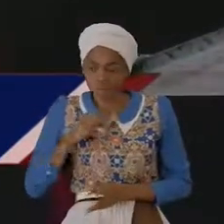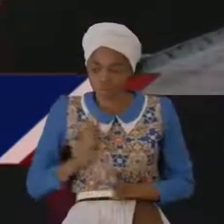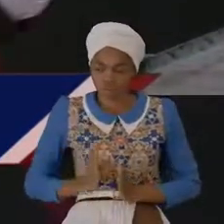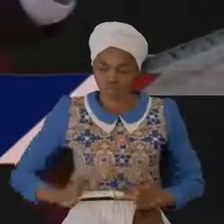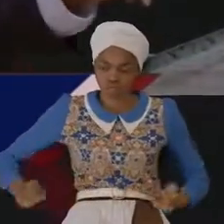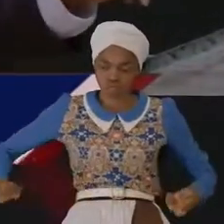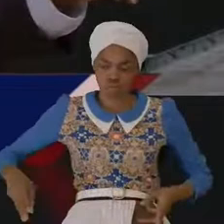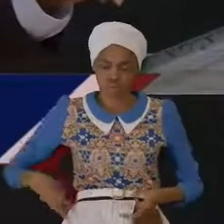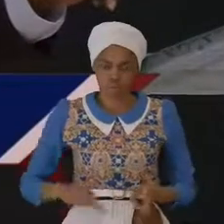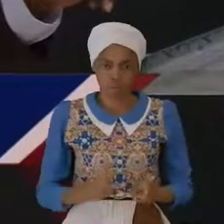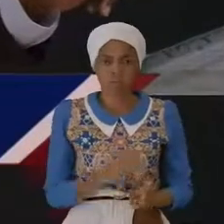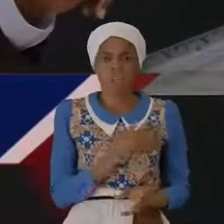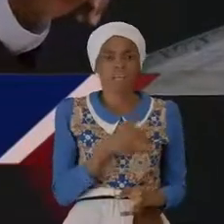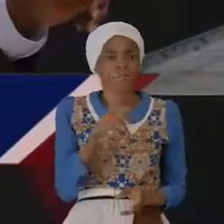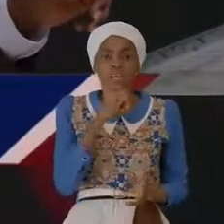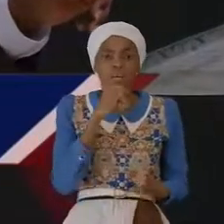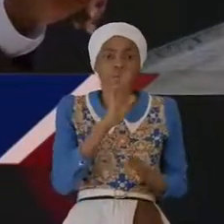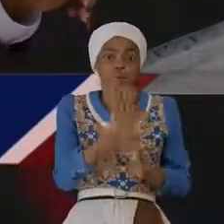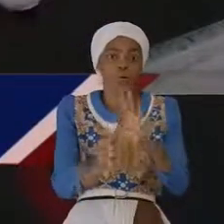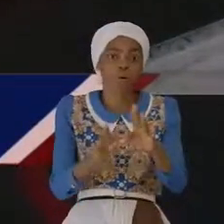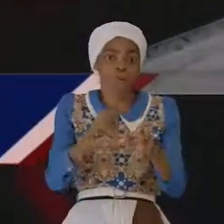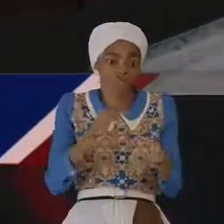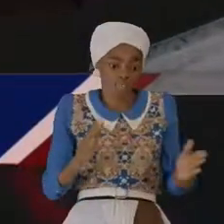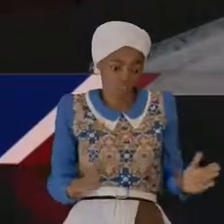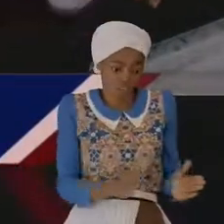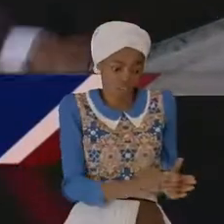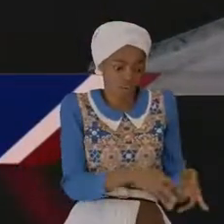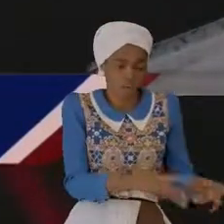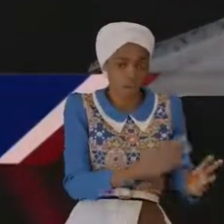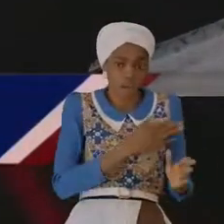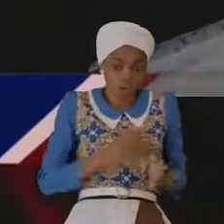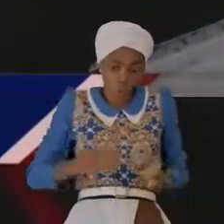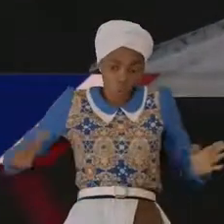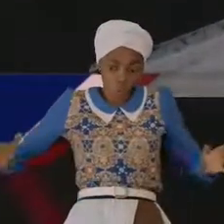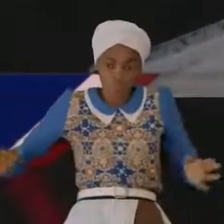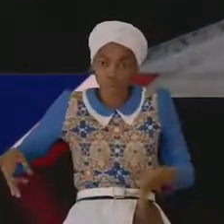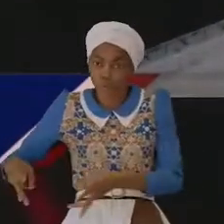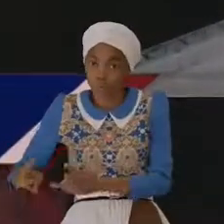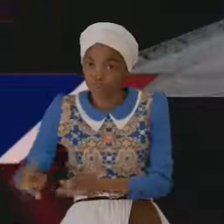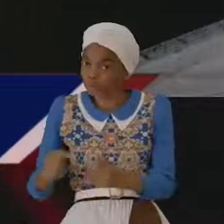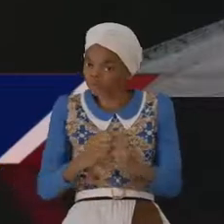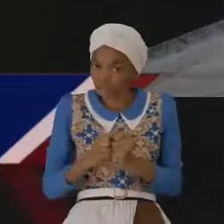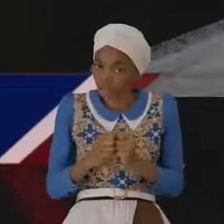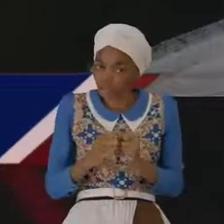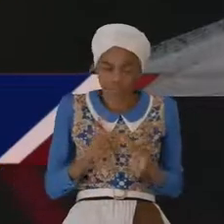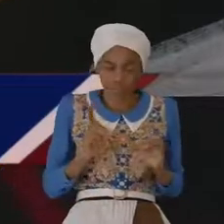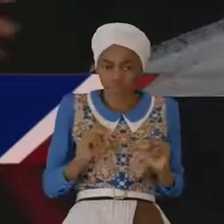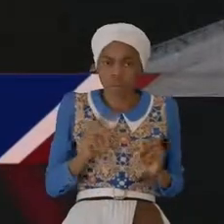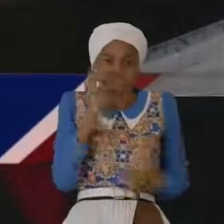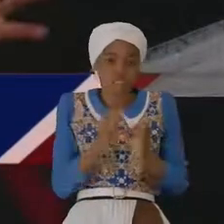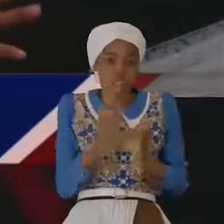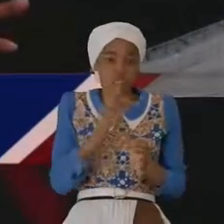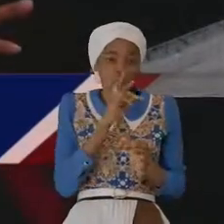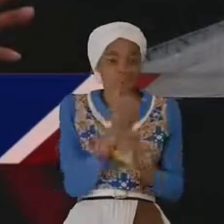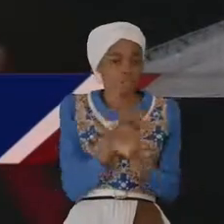resserrée, l'autre est la voie spacieuse. Vous ne pouvez pas marcher sur la voie spacieuse et la